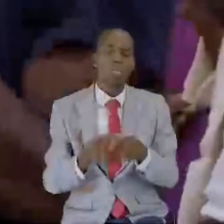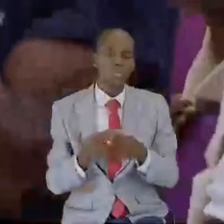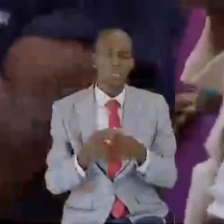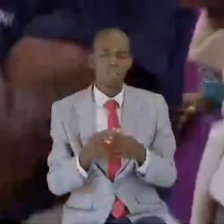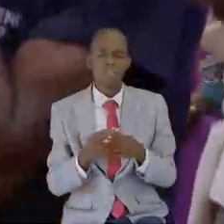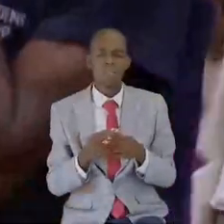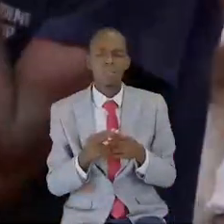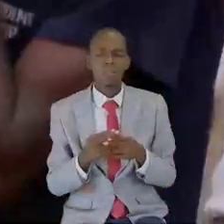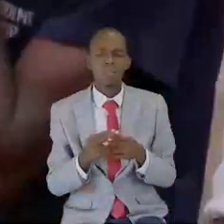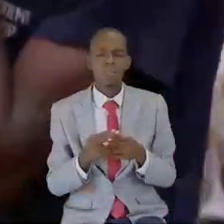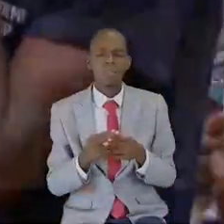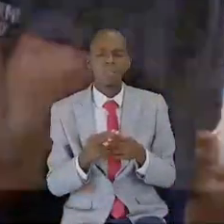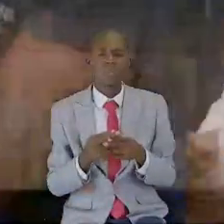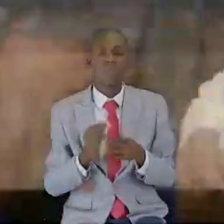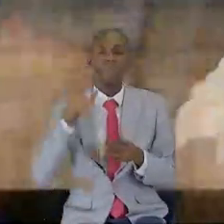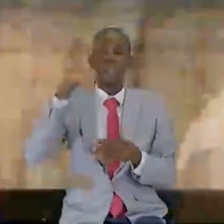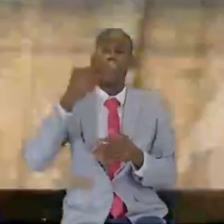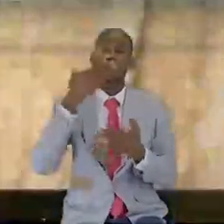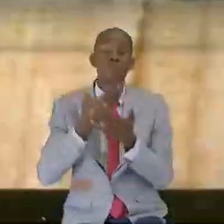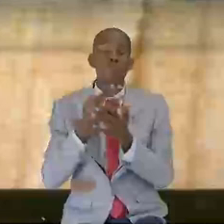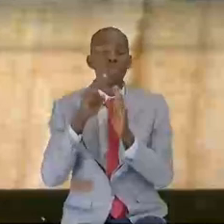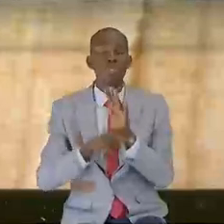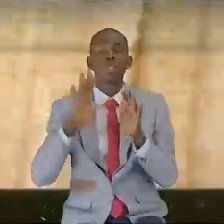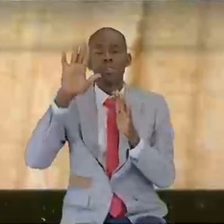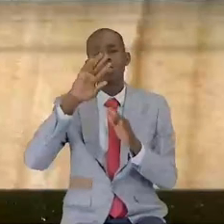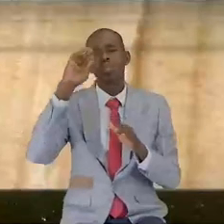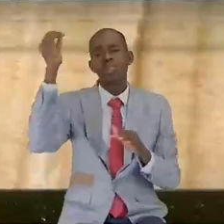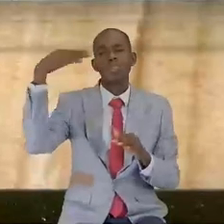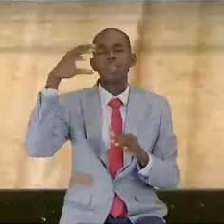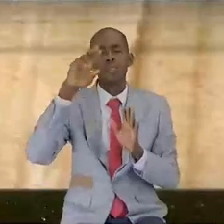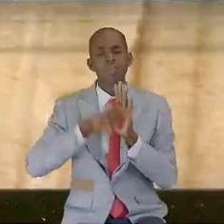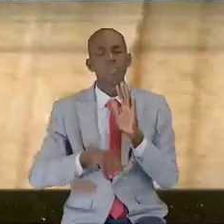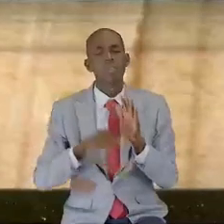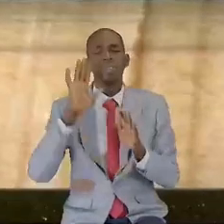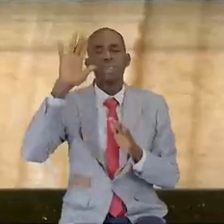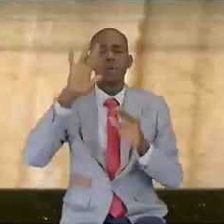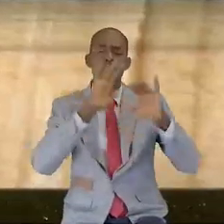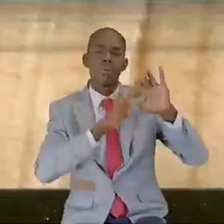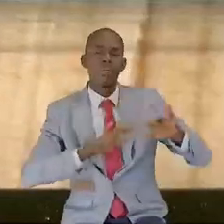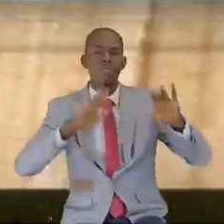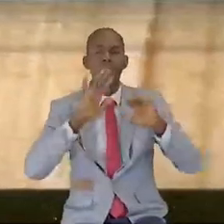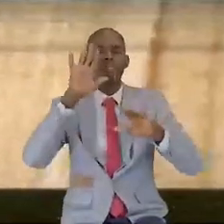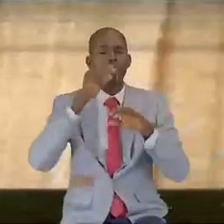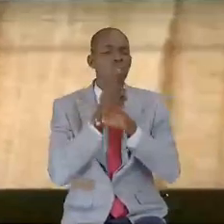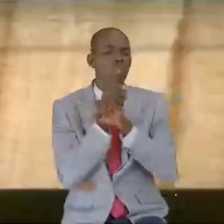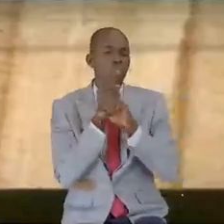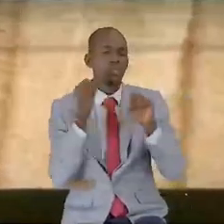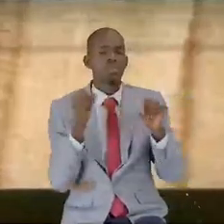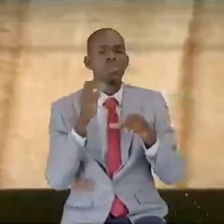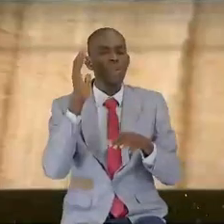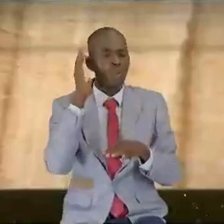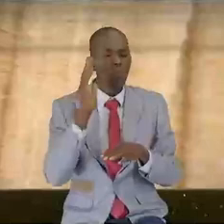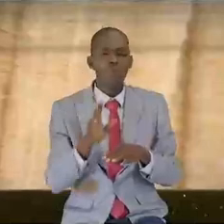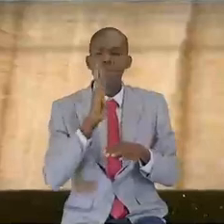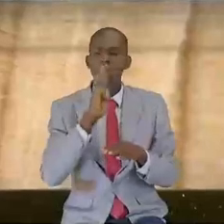Jésus. Ta bonté, ta grâce, ta miséricorde, ton salut